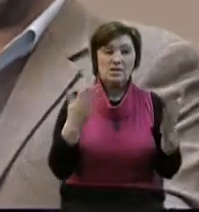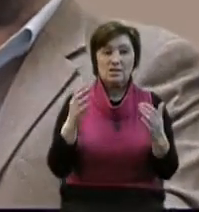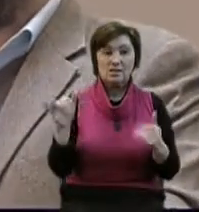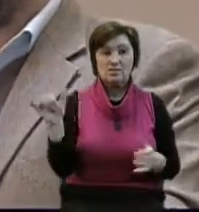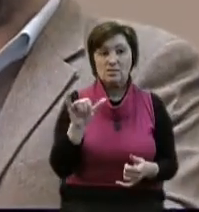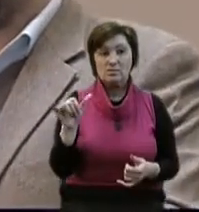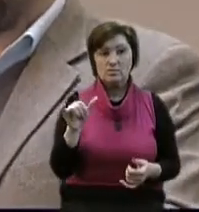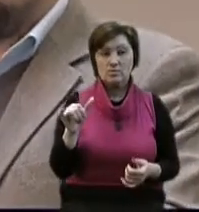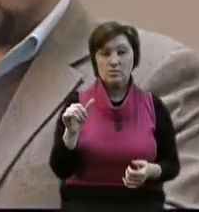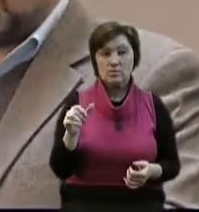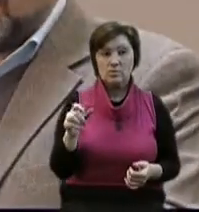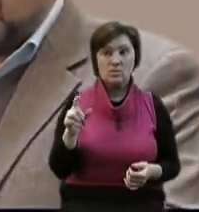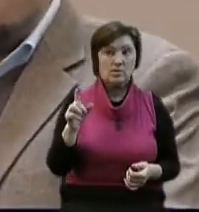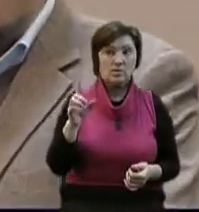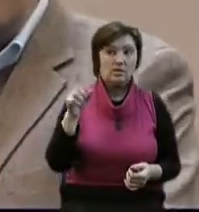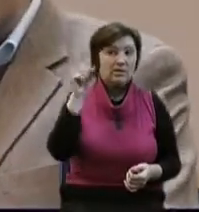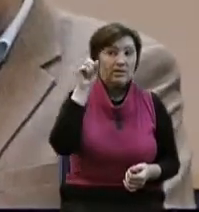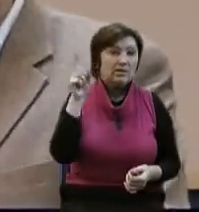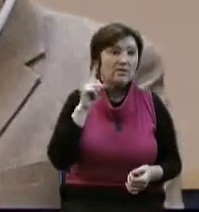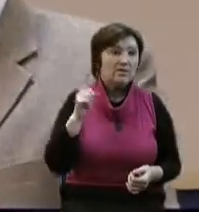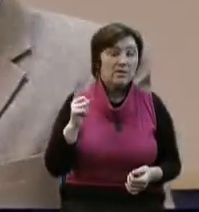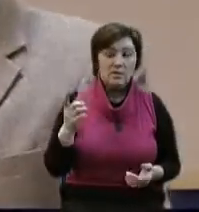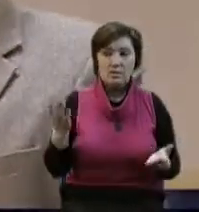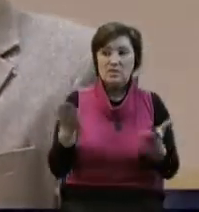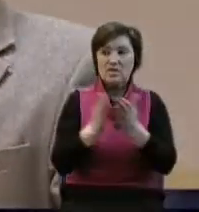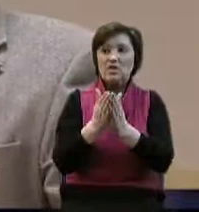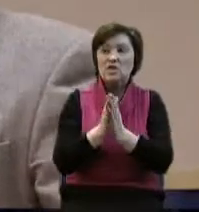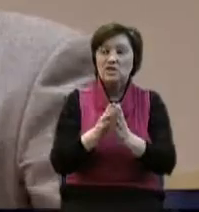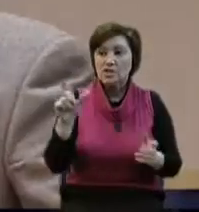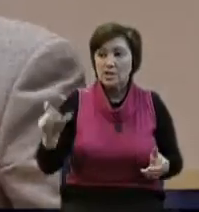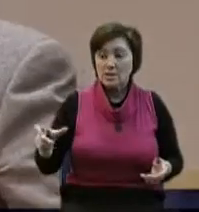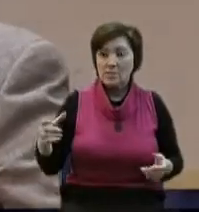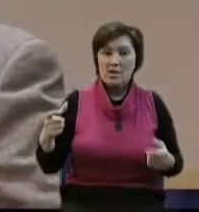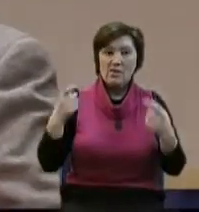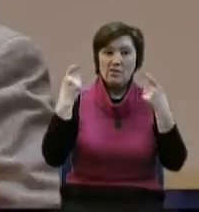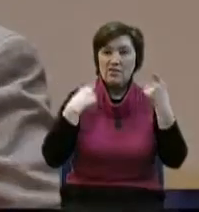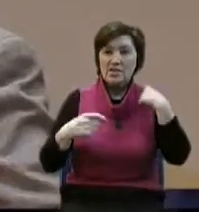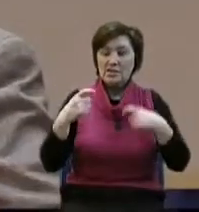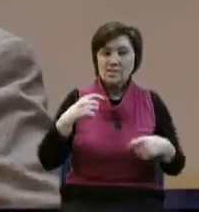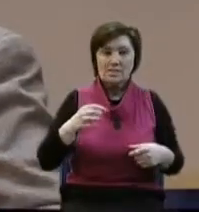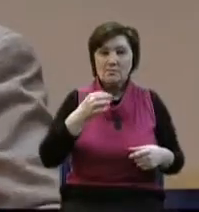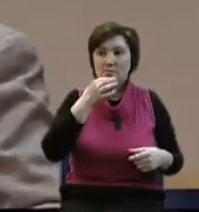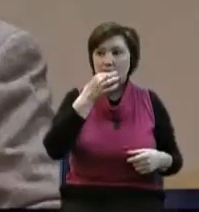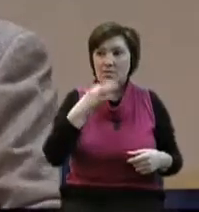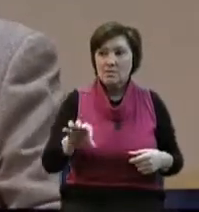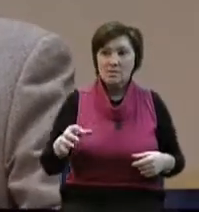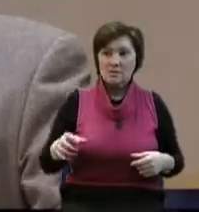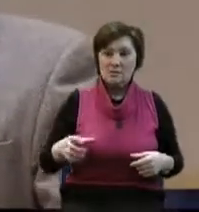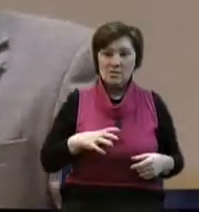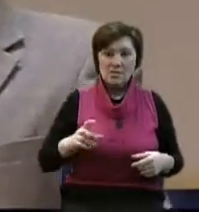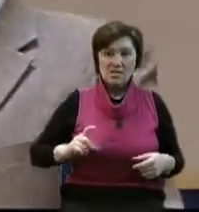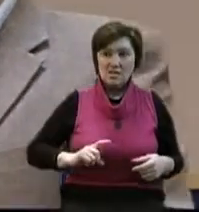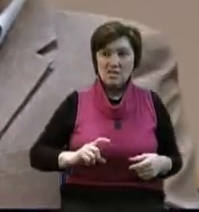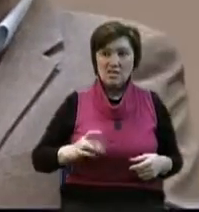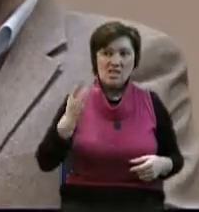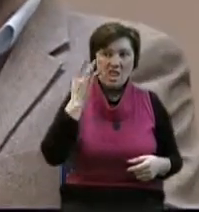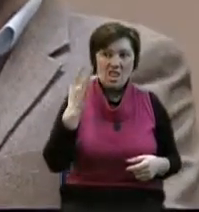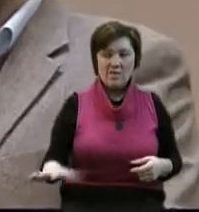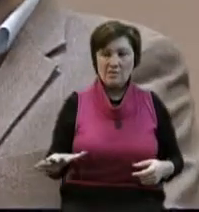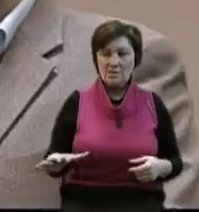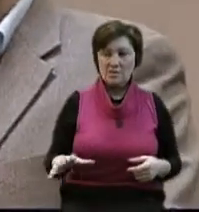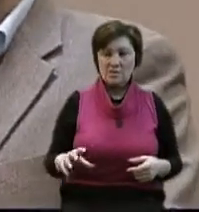вызвало у иудеев, особенно у книжников и фарисеев, шквал критики и ненависти. Это то, что было одним